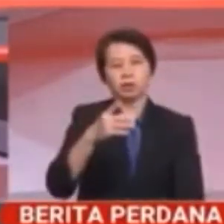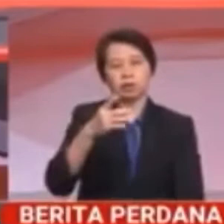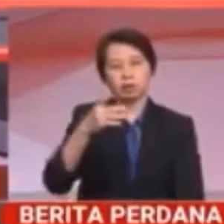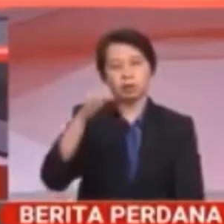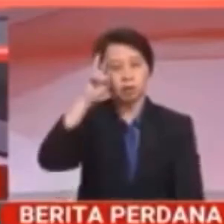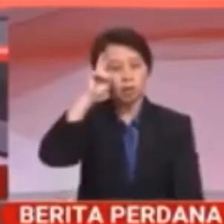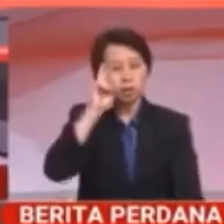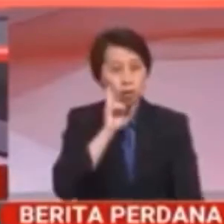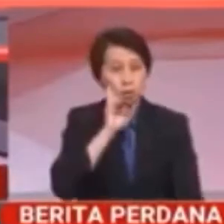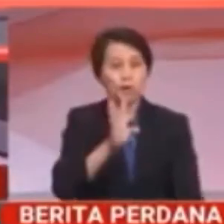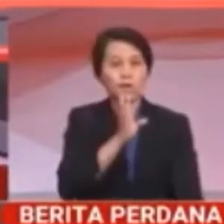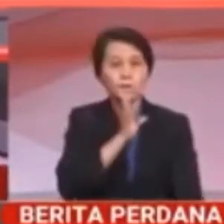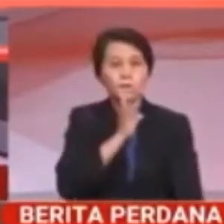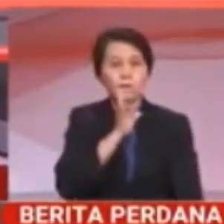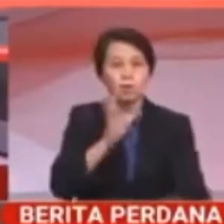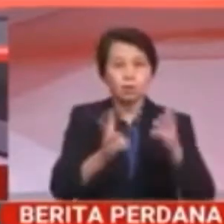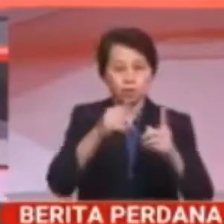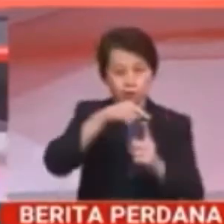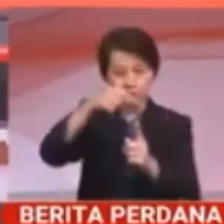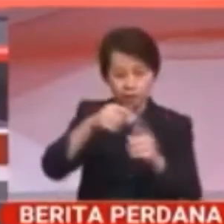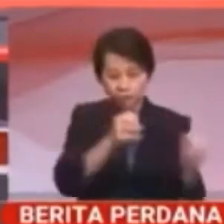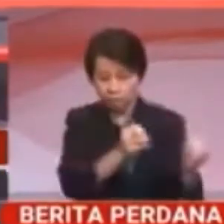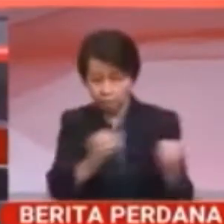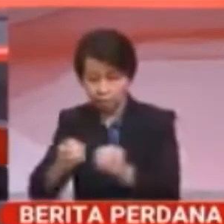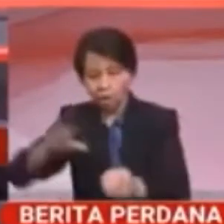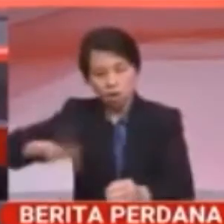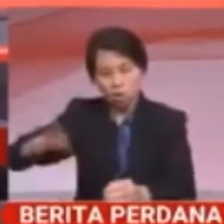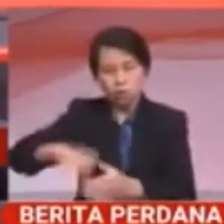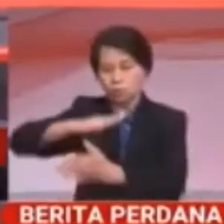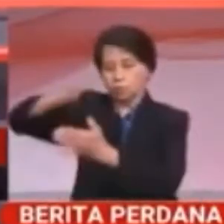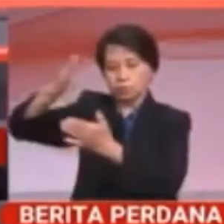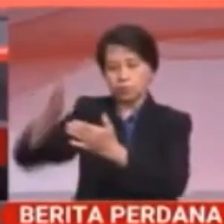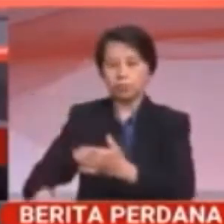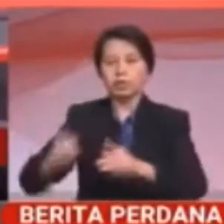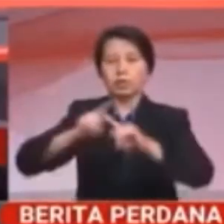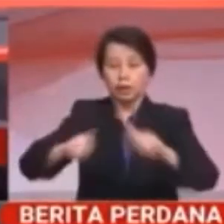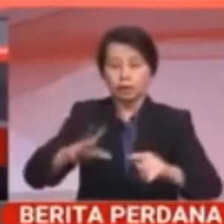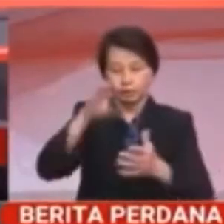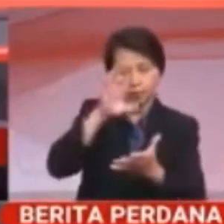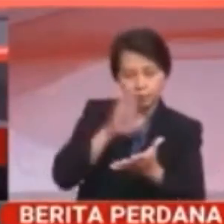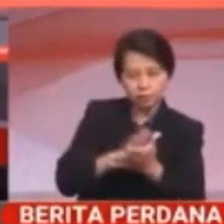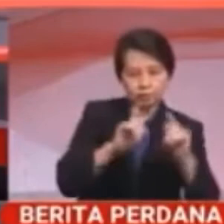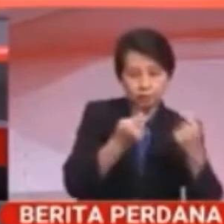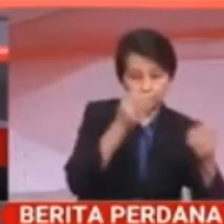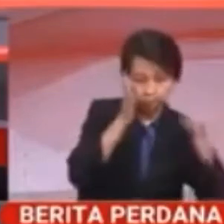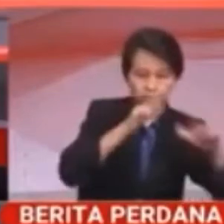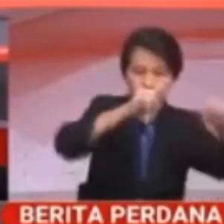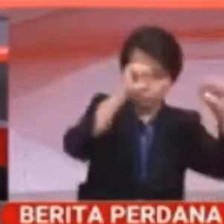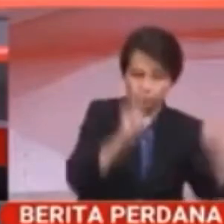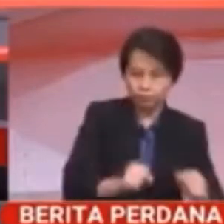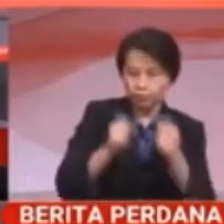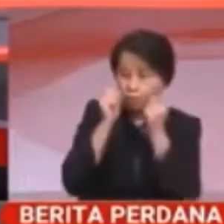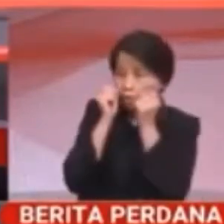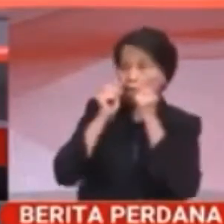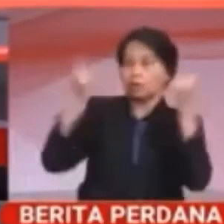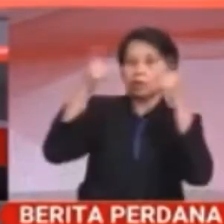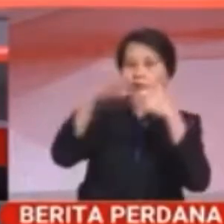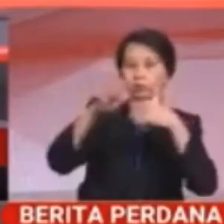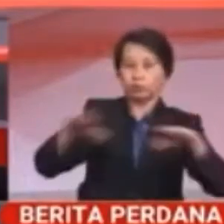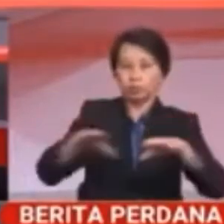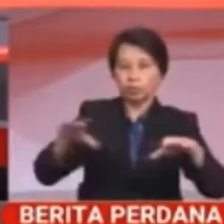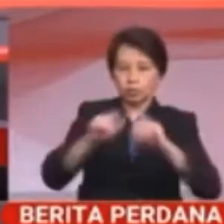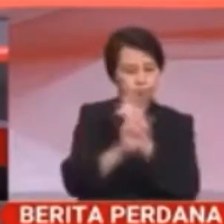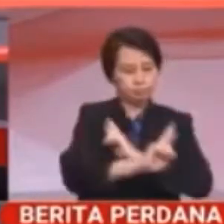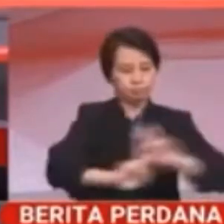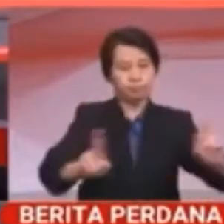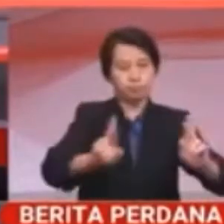Shin Ruan berkata, meskipun tarikh penganjuran belum dimuntamankan, namun beliau yakin skuad negara mampu melakar kejutan selepas melakukan